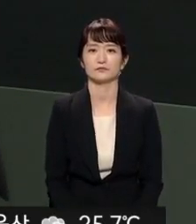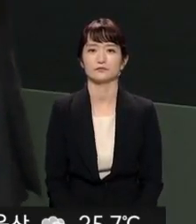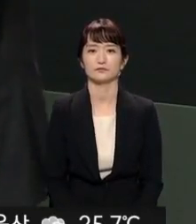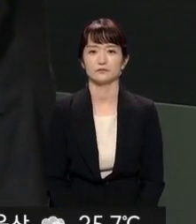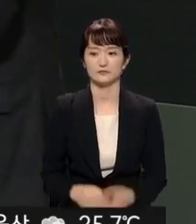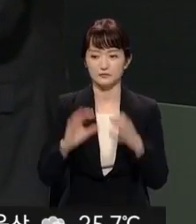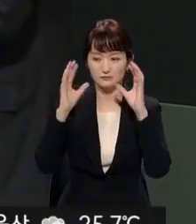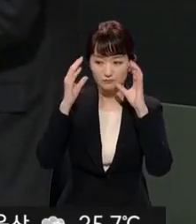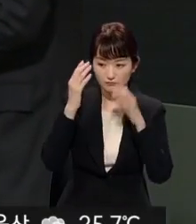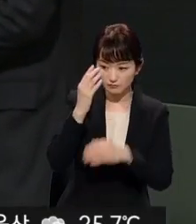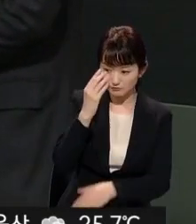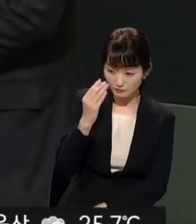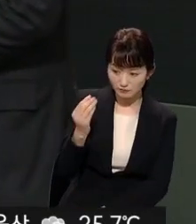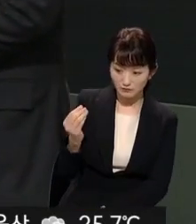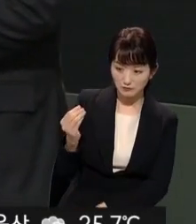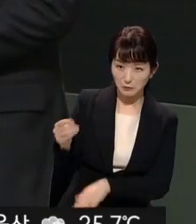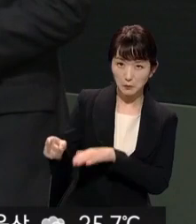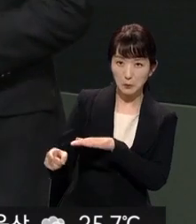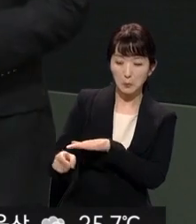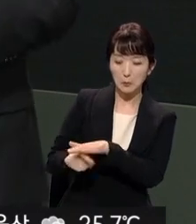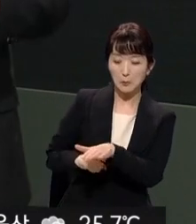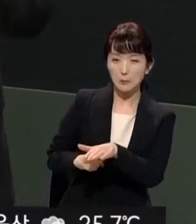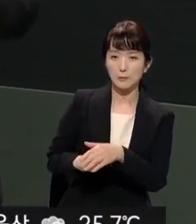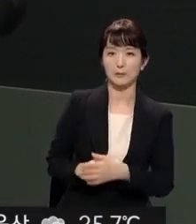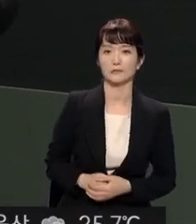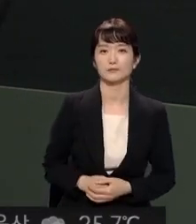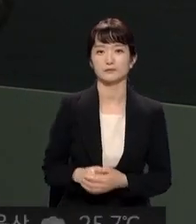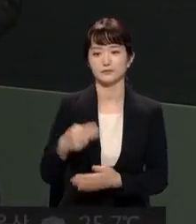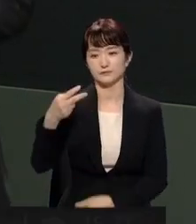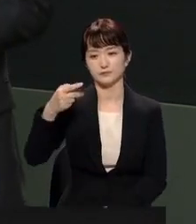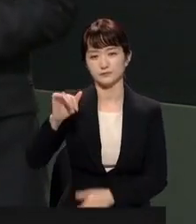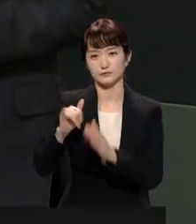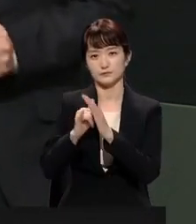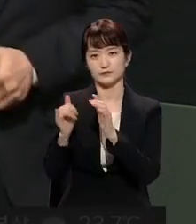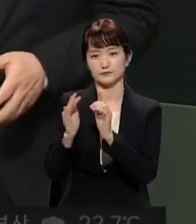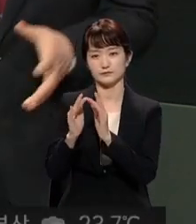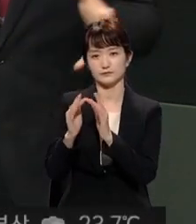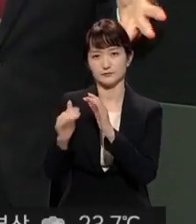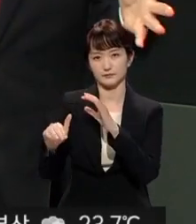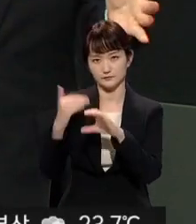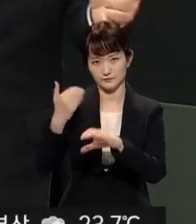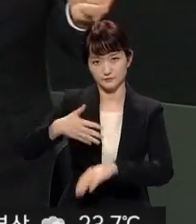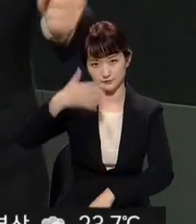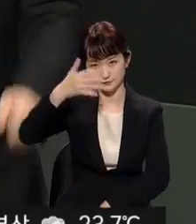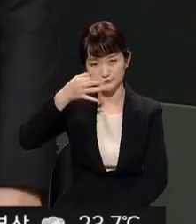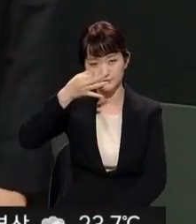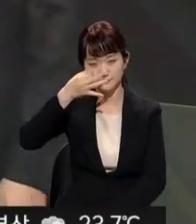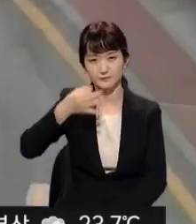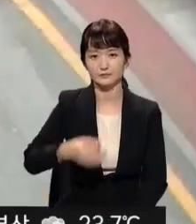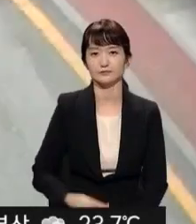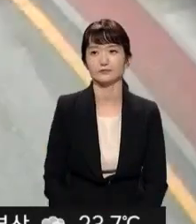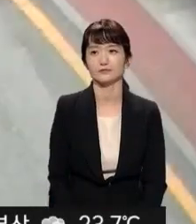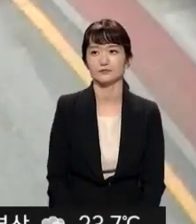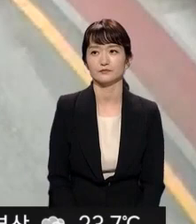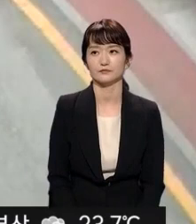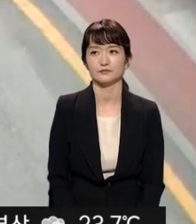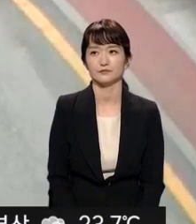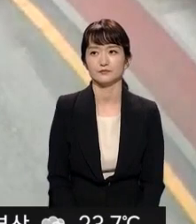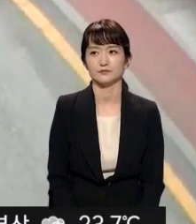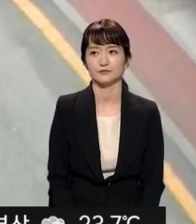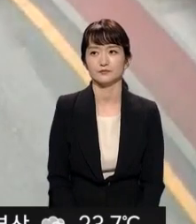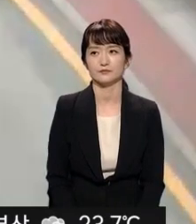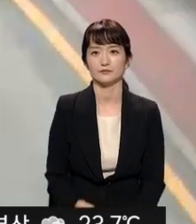아이가 보고 있는데 슬쩍입니다. 자, 역시 사반 가족께서 직접 제보해 주신 영상 만나보시죠.